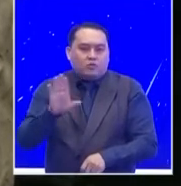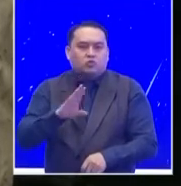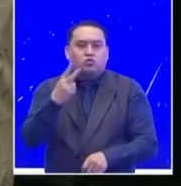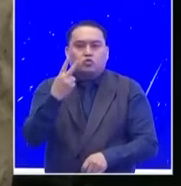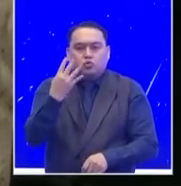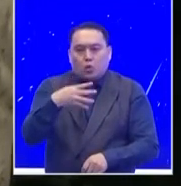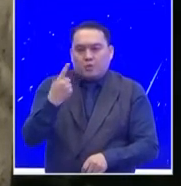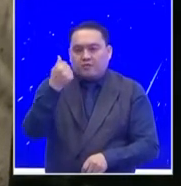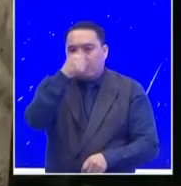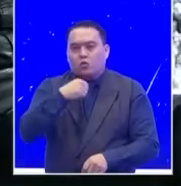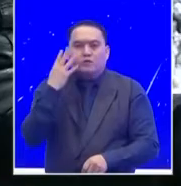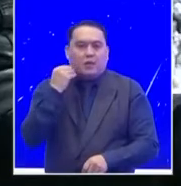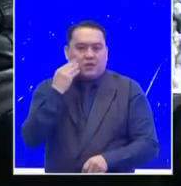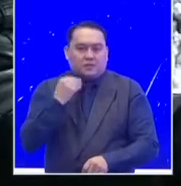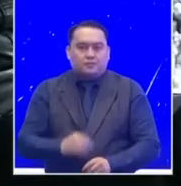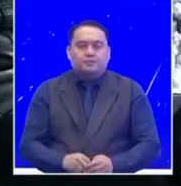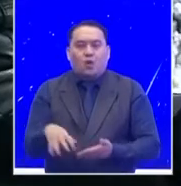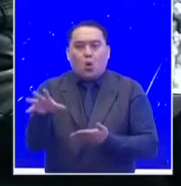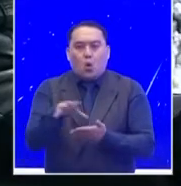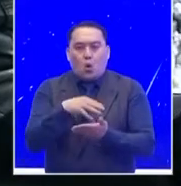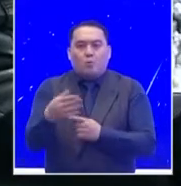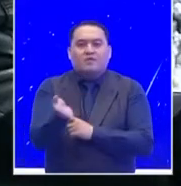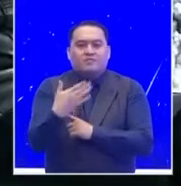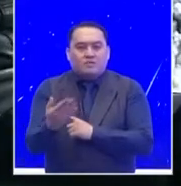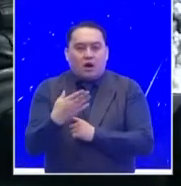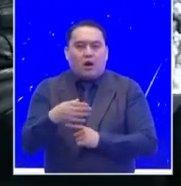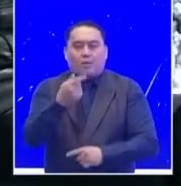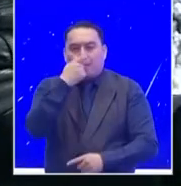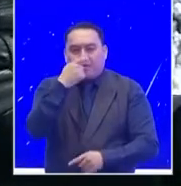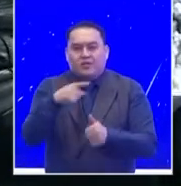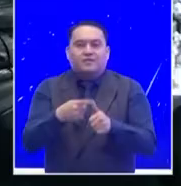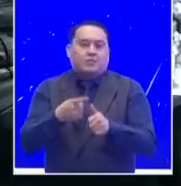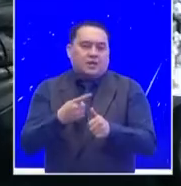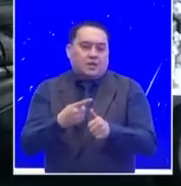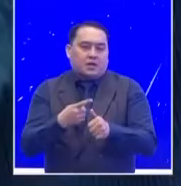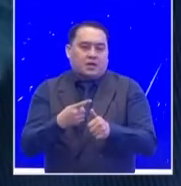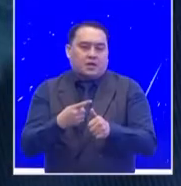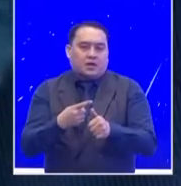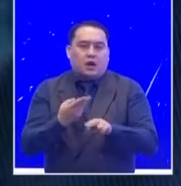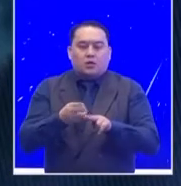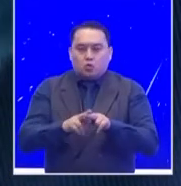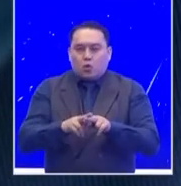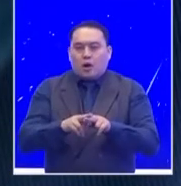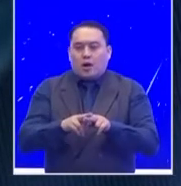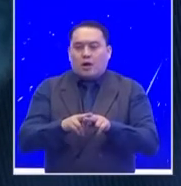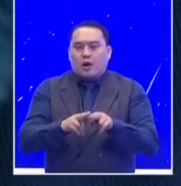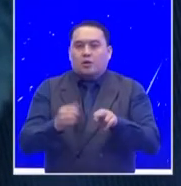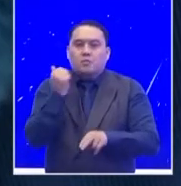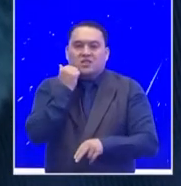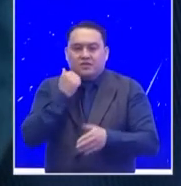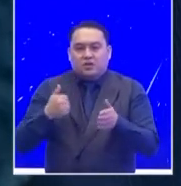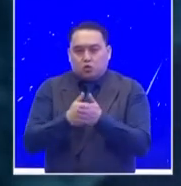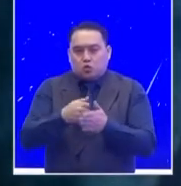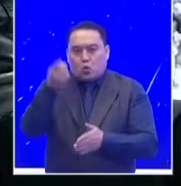1941 года в Алматы. Копия боевого знамени имени Панфилова которая прошла путь от Москвы